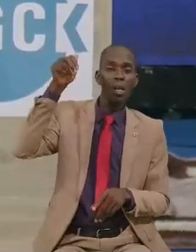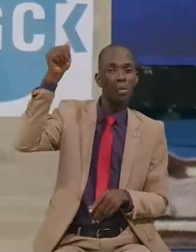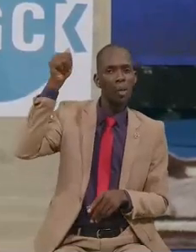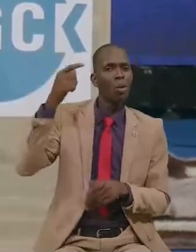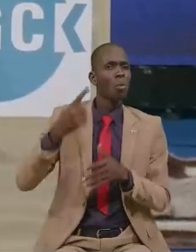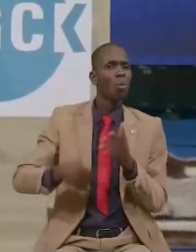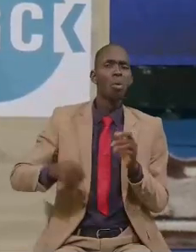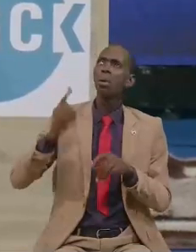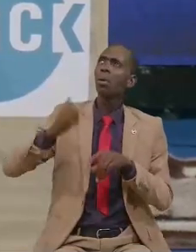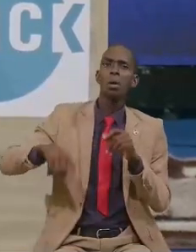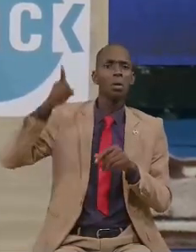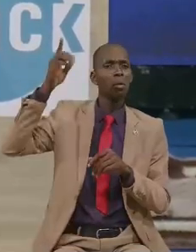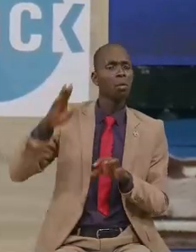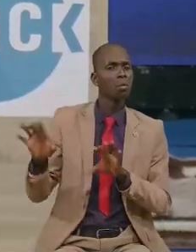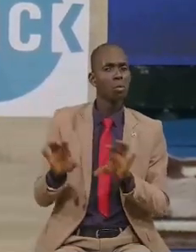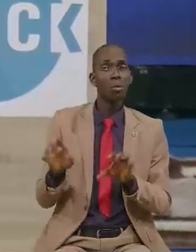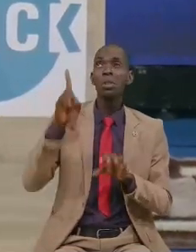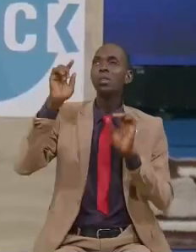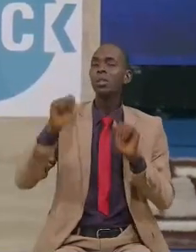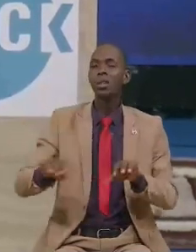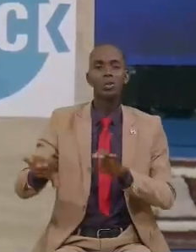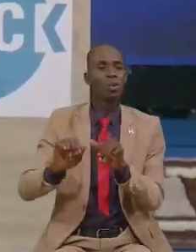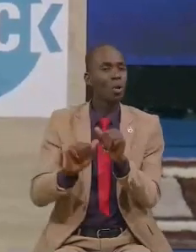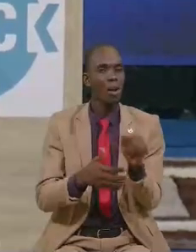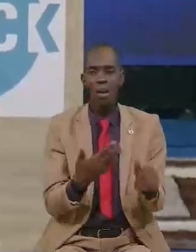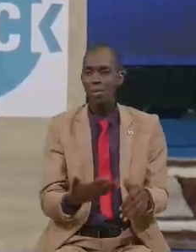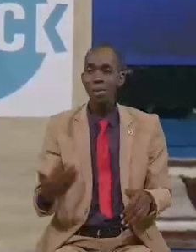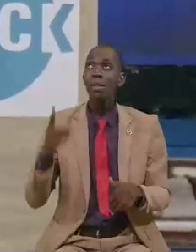peut pas faire n'existe pas. Il peut tout faire.